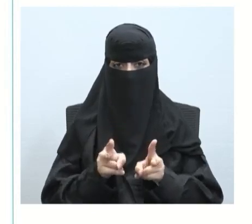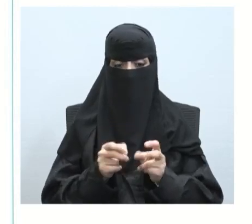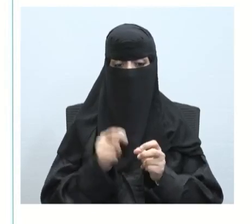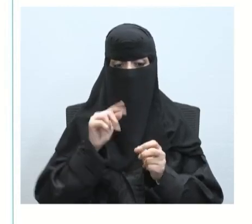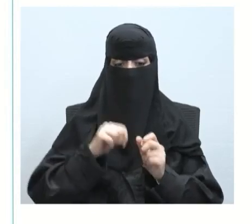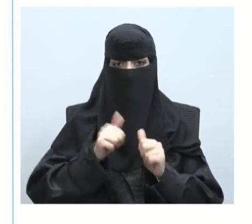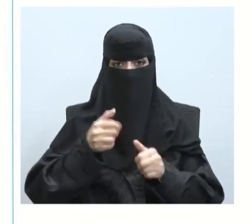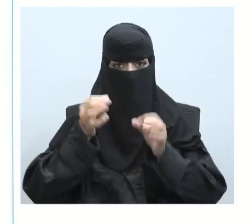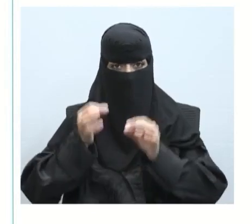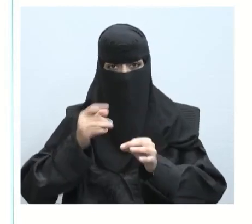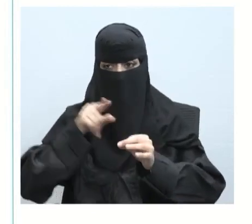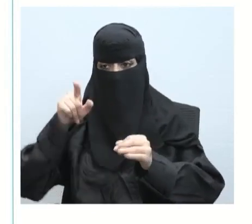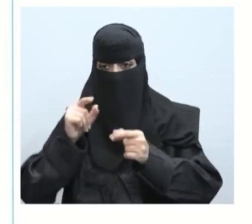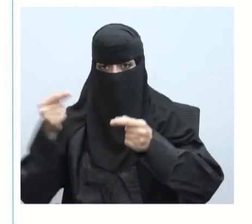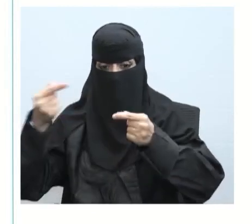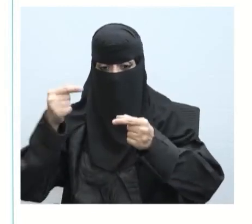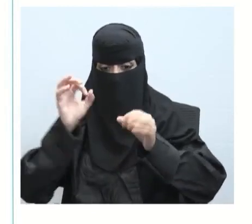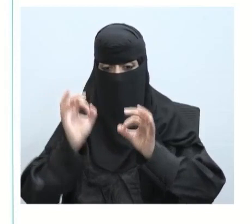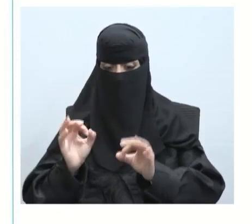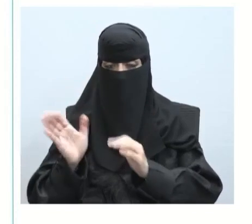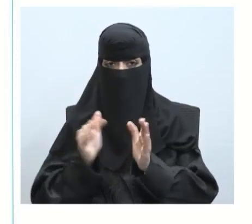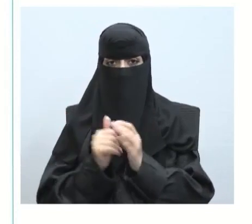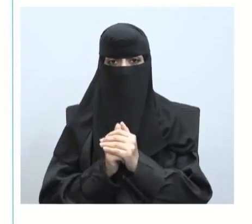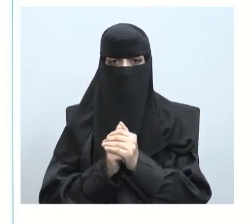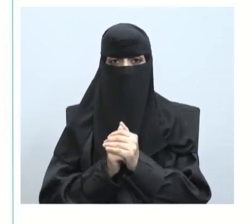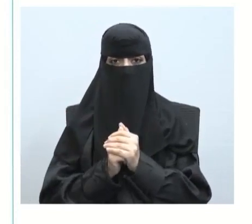نقوم بالتأكد من المنفذ،